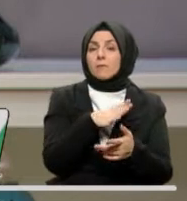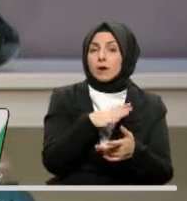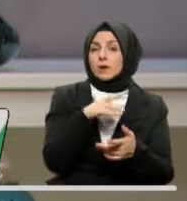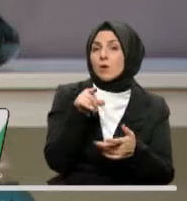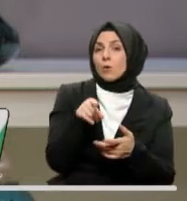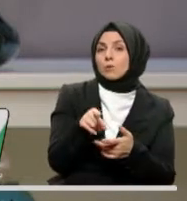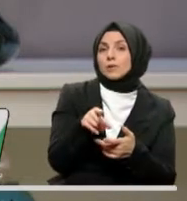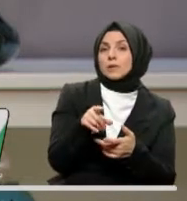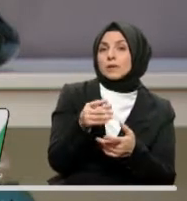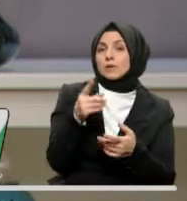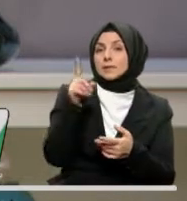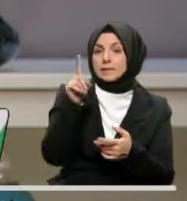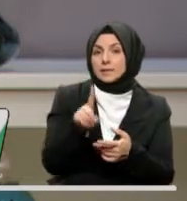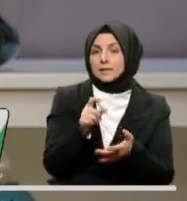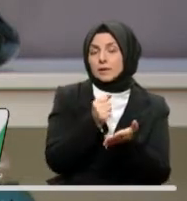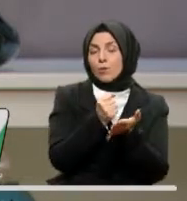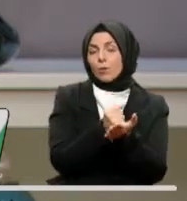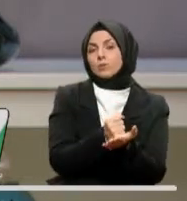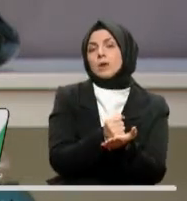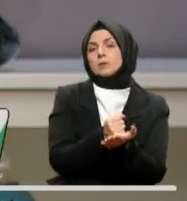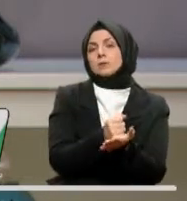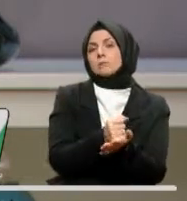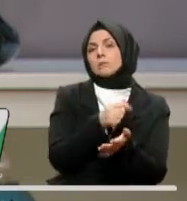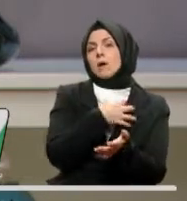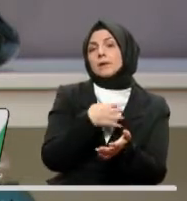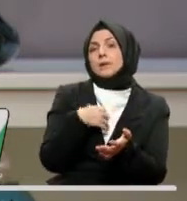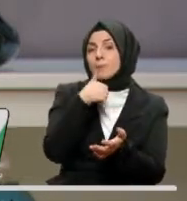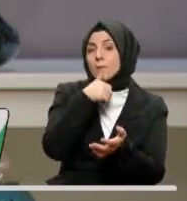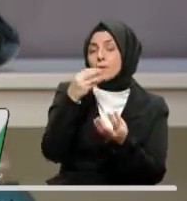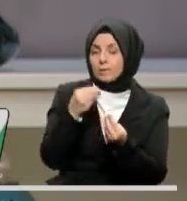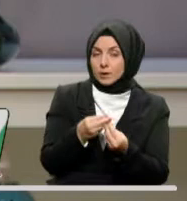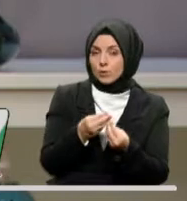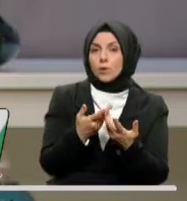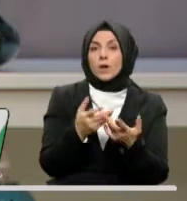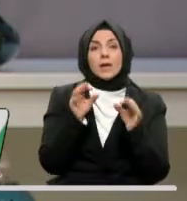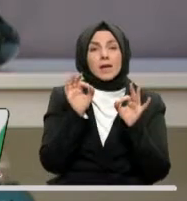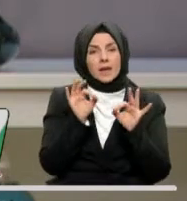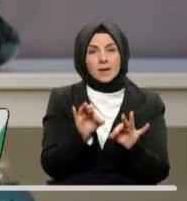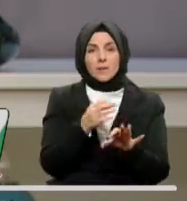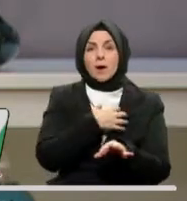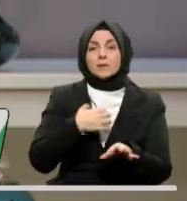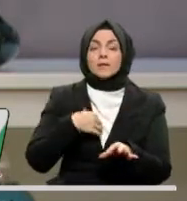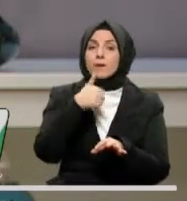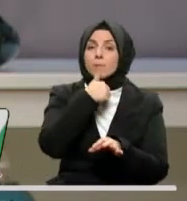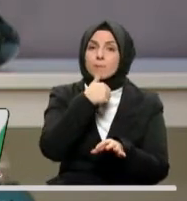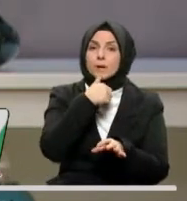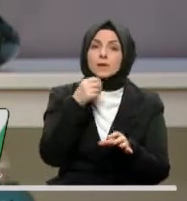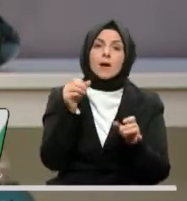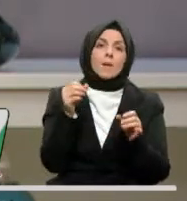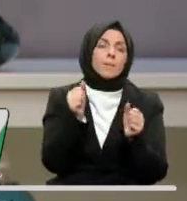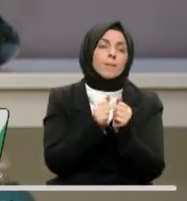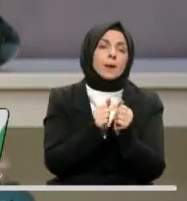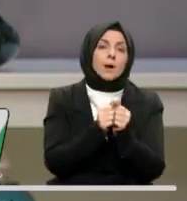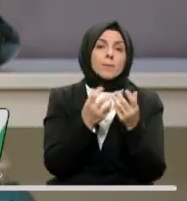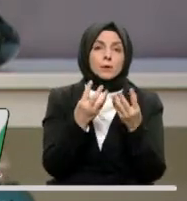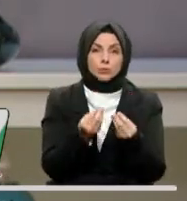onlardan alıyoruz bir çevrede yetişiyoruz sosyal varlıkları ve sürekli etkileşim halindeyiz yaptığımız her davranışın bir dönüşünü görüyoruz